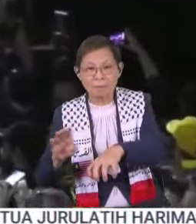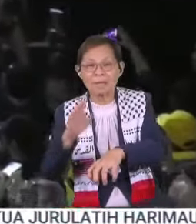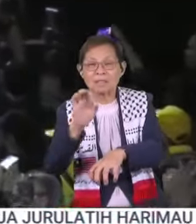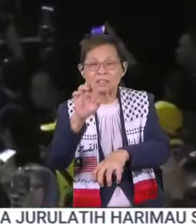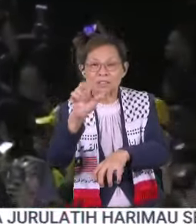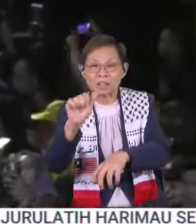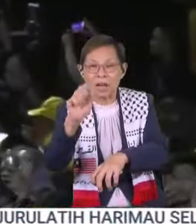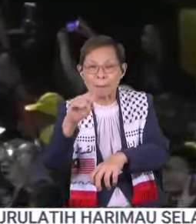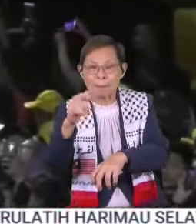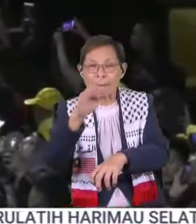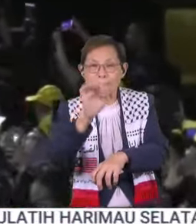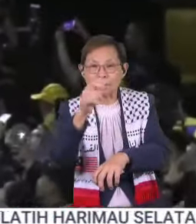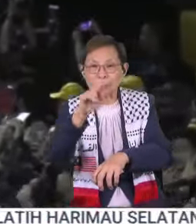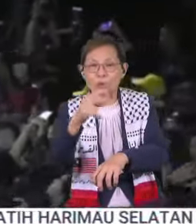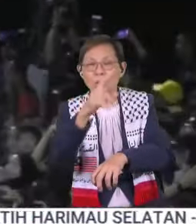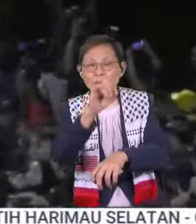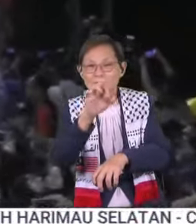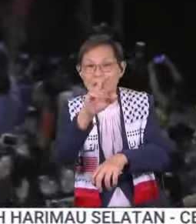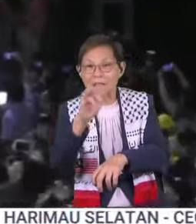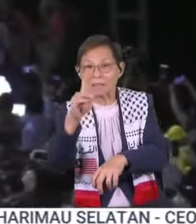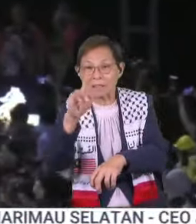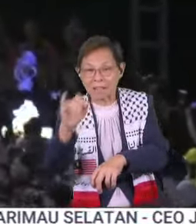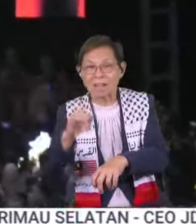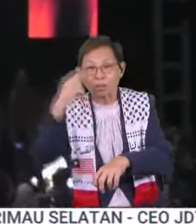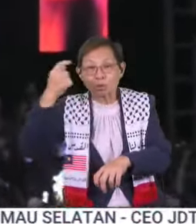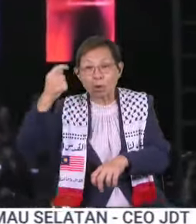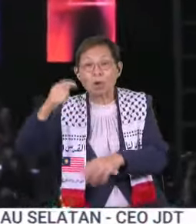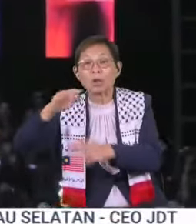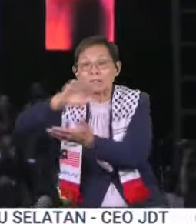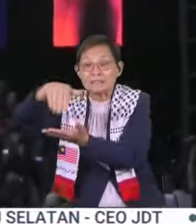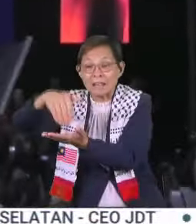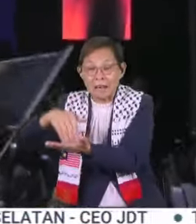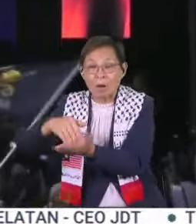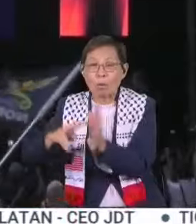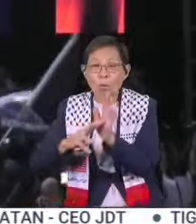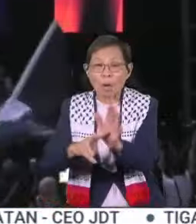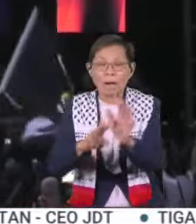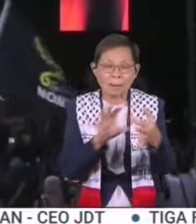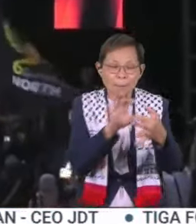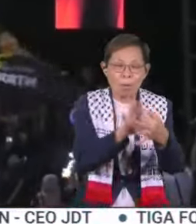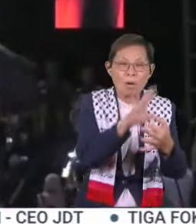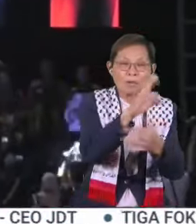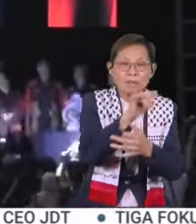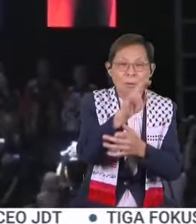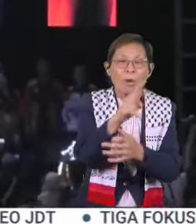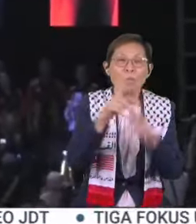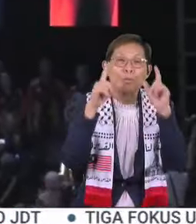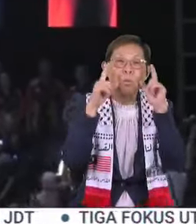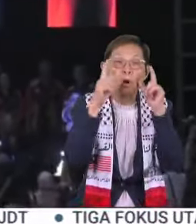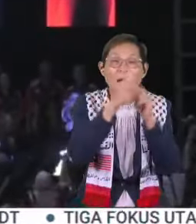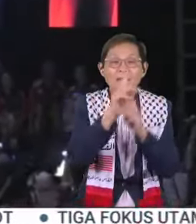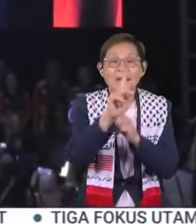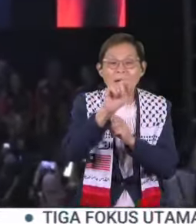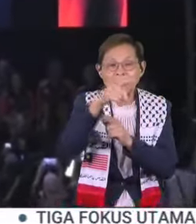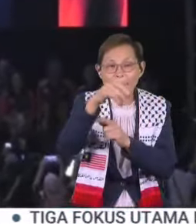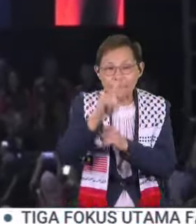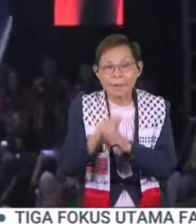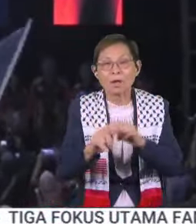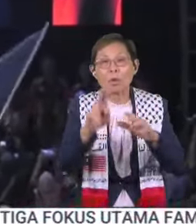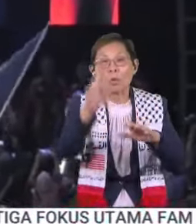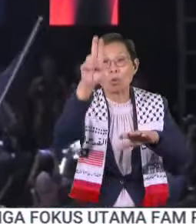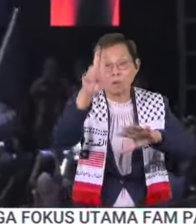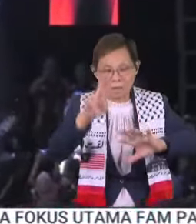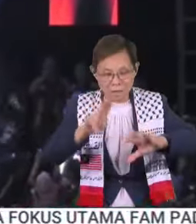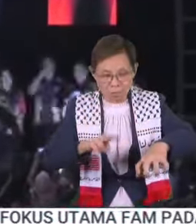Seri Aman, Betong dan Sarike, Tuan Rumah Zon Tengah diwakili gabungan bahagian Sibu, Mukah dan Kapit, manakala Zon